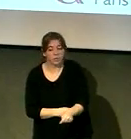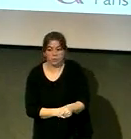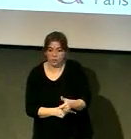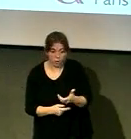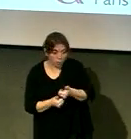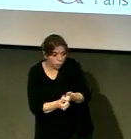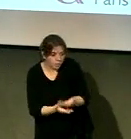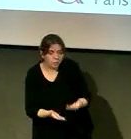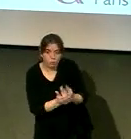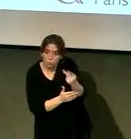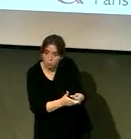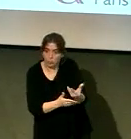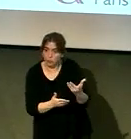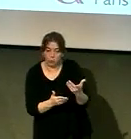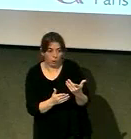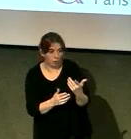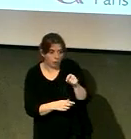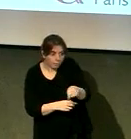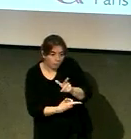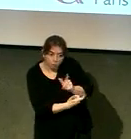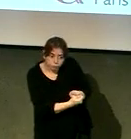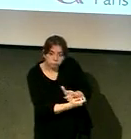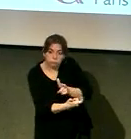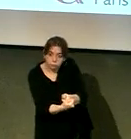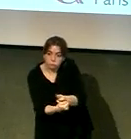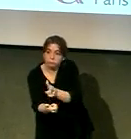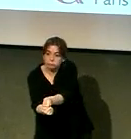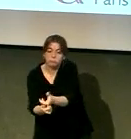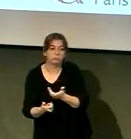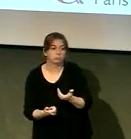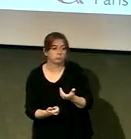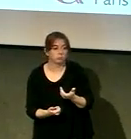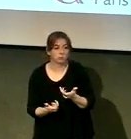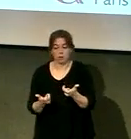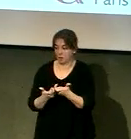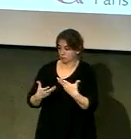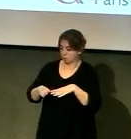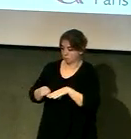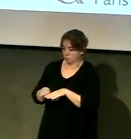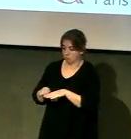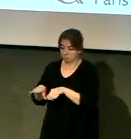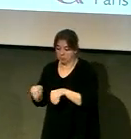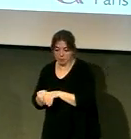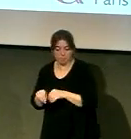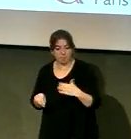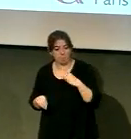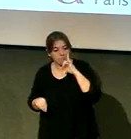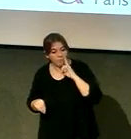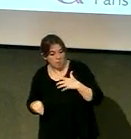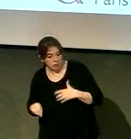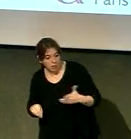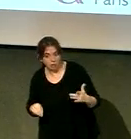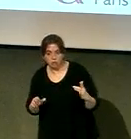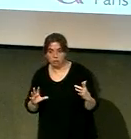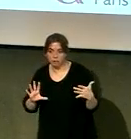Immédiateté. Merci Laurence. De la femme enceinte et avec la rencontre avec l'équipe. Donc comment on peut faire des